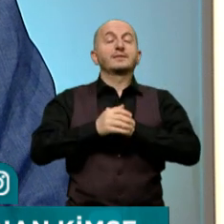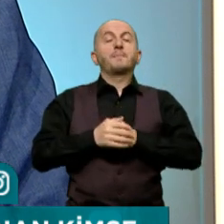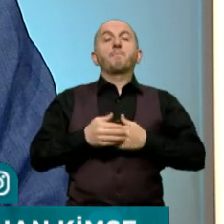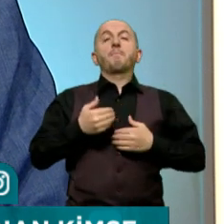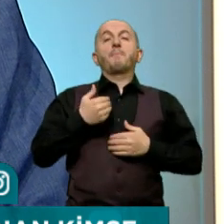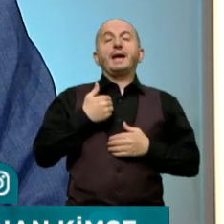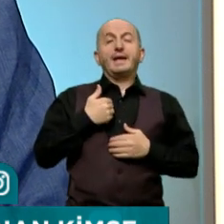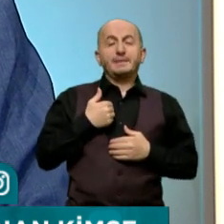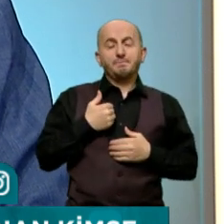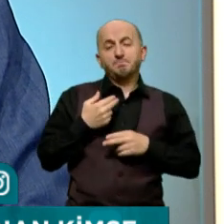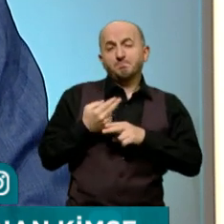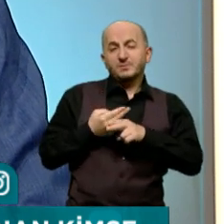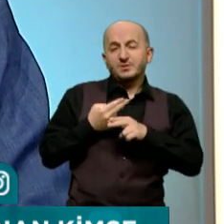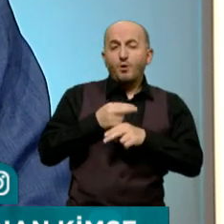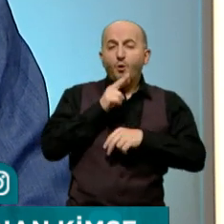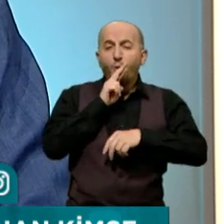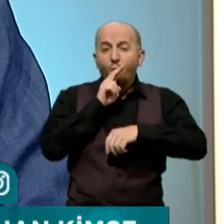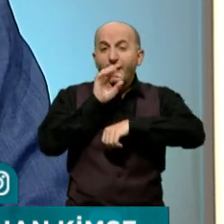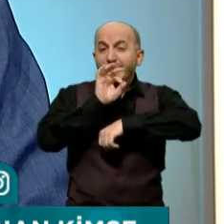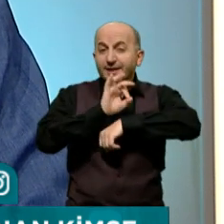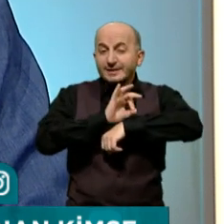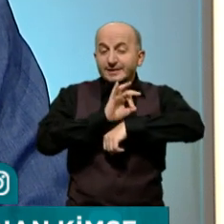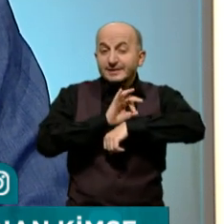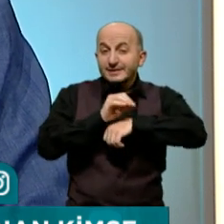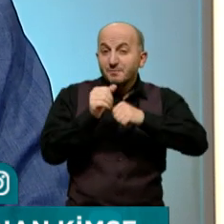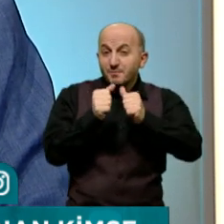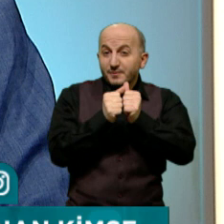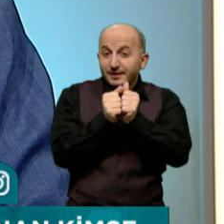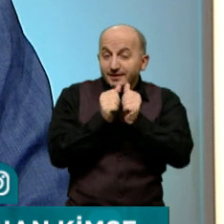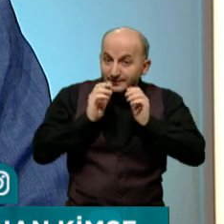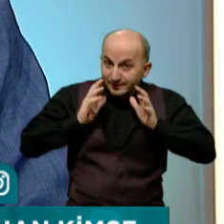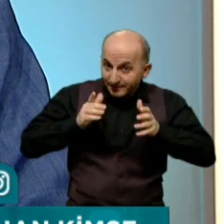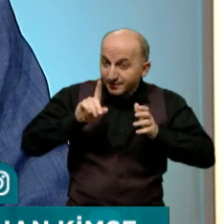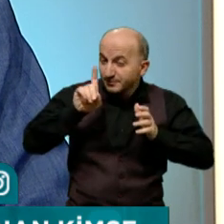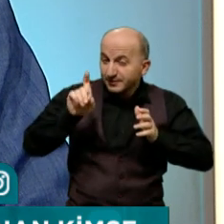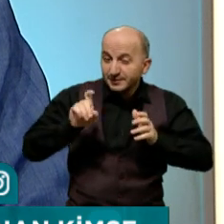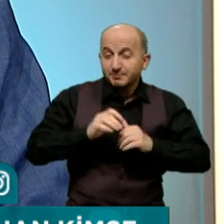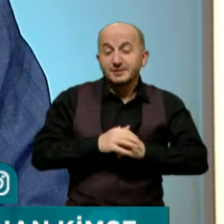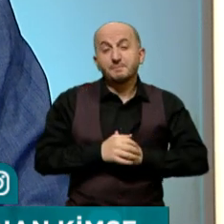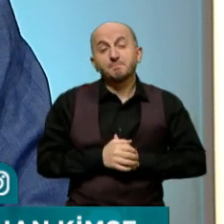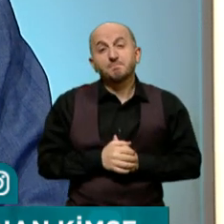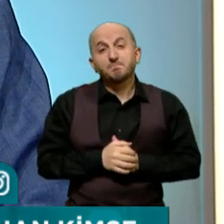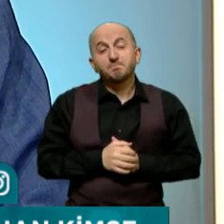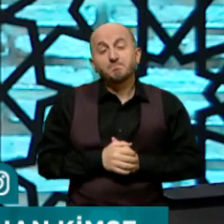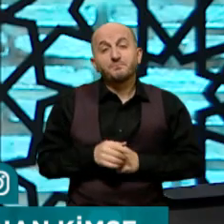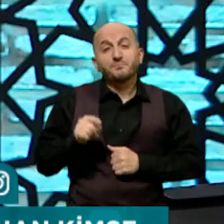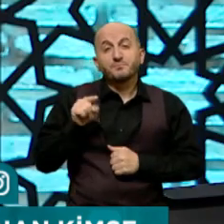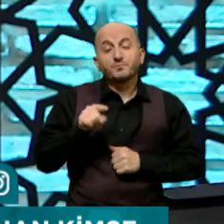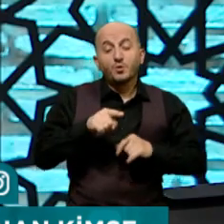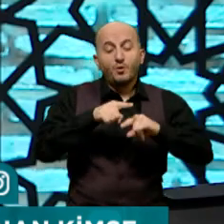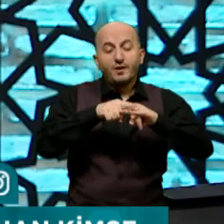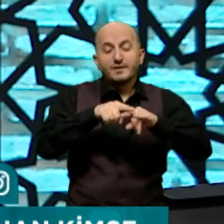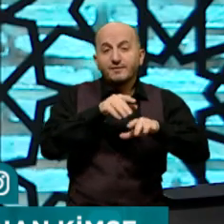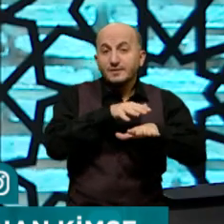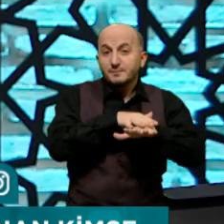ben mesela öğleyle ikindiyi birlikte cem edebilir miyim? Bu Hanefi